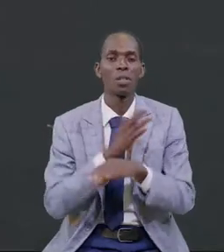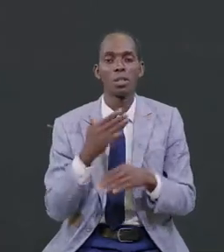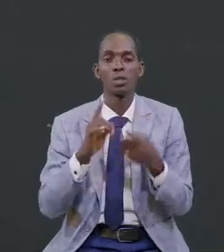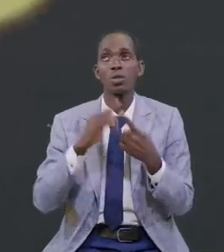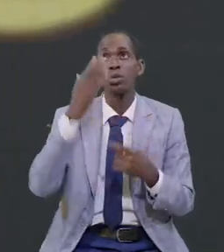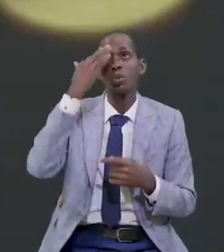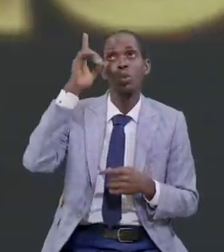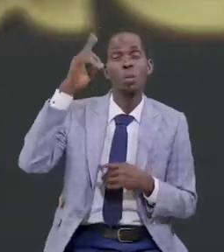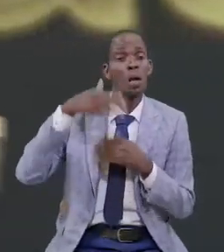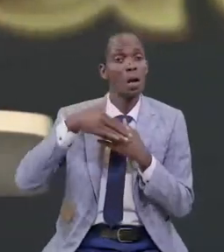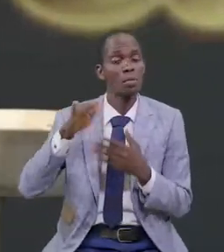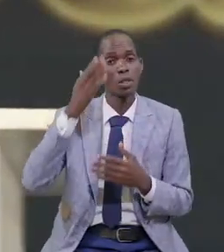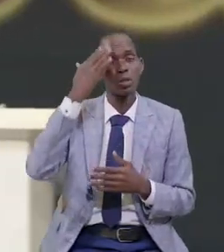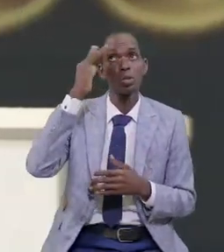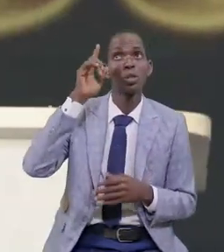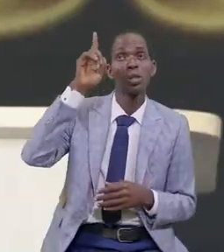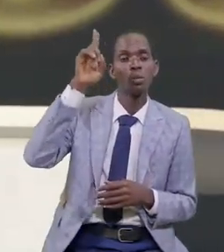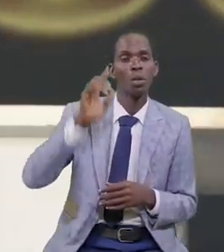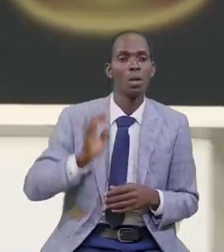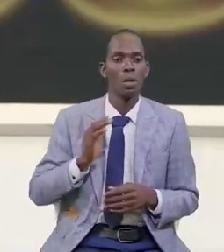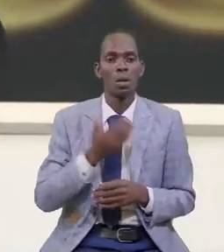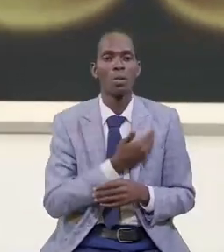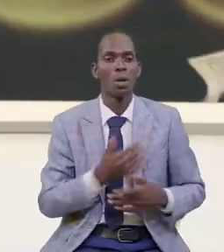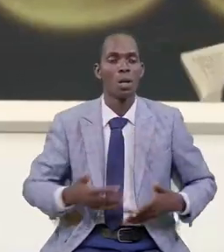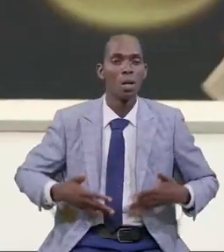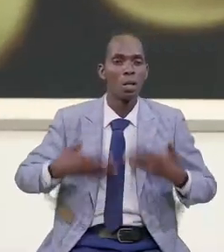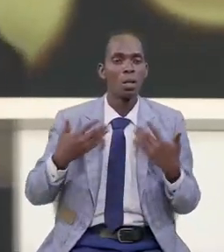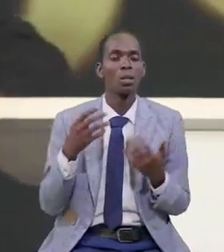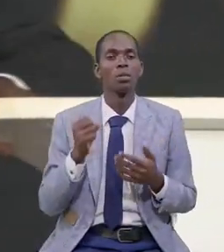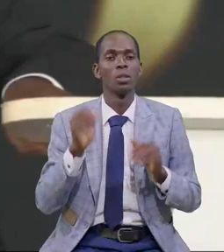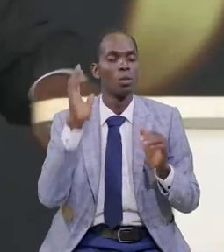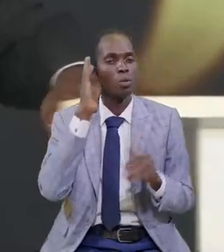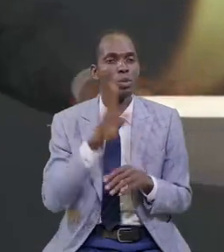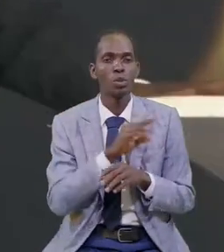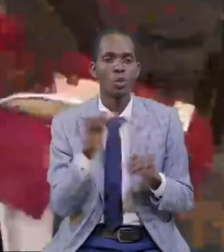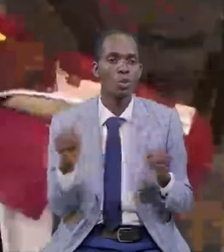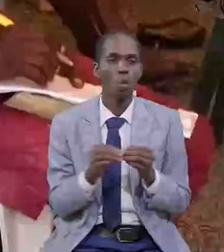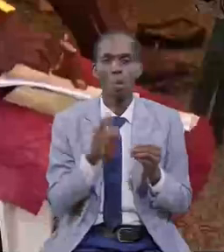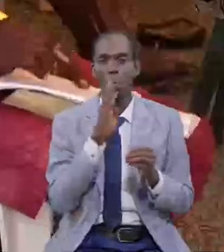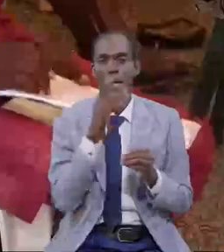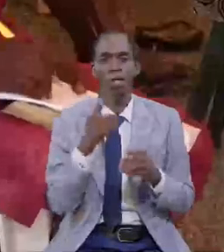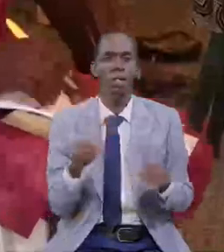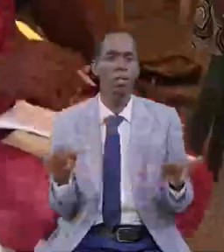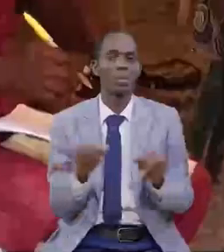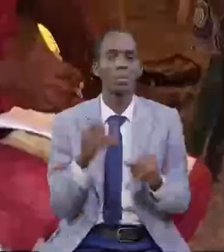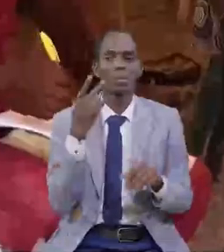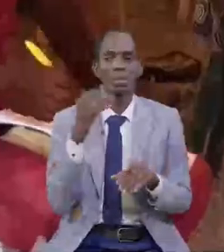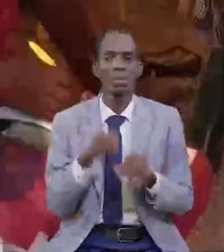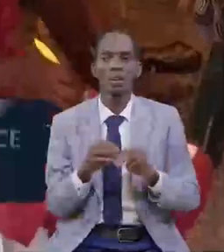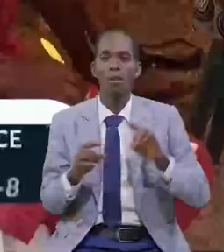après l'avoir connu notre vie ne n'est plus la même 1er